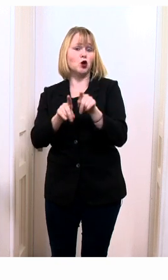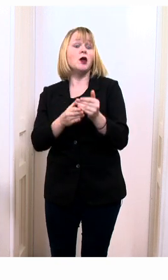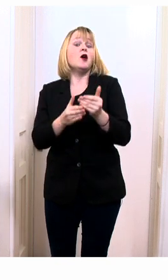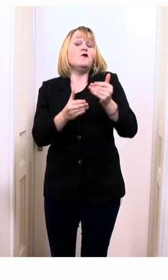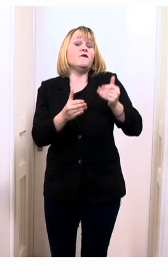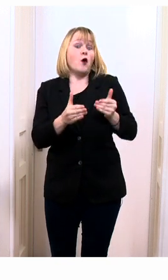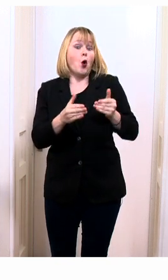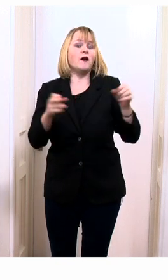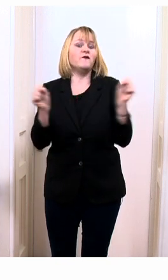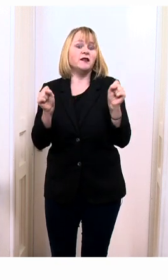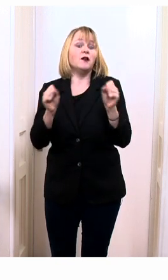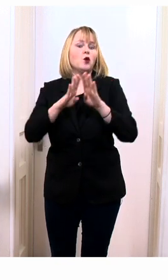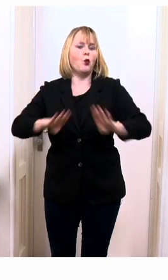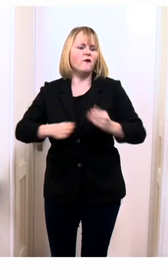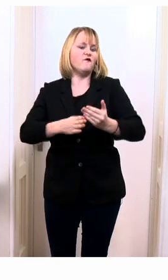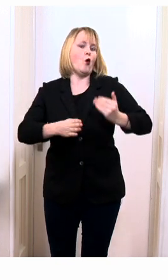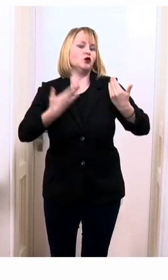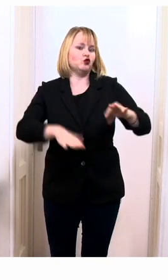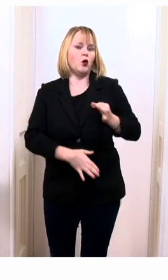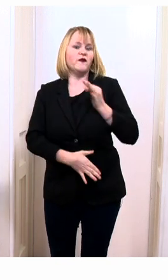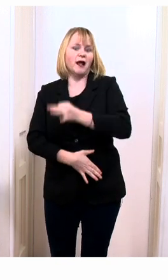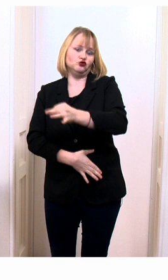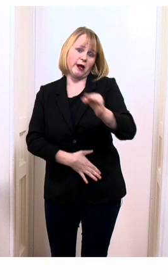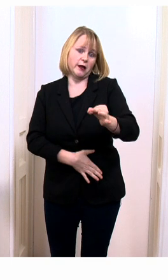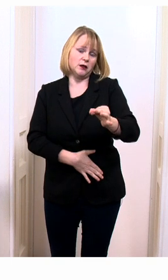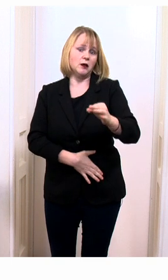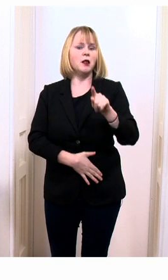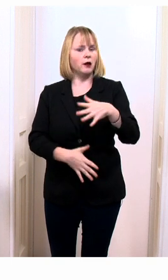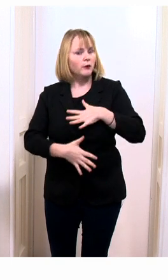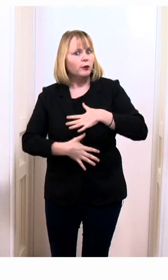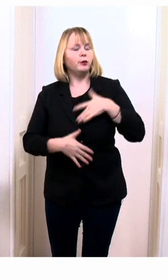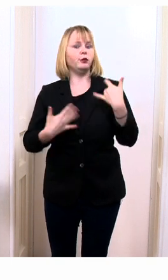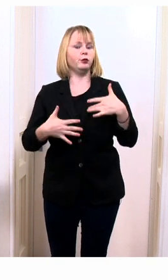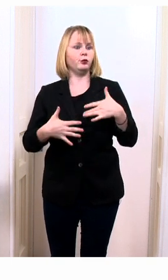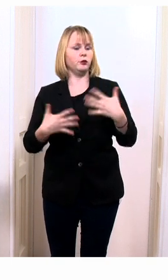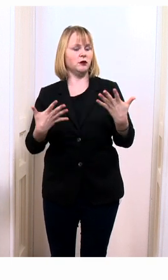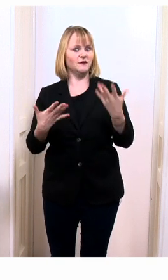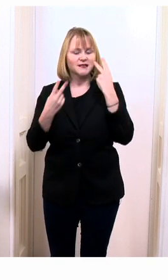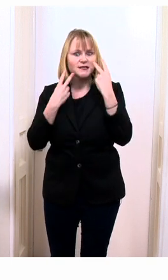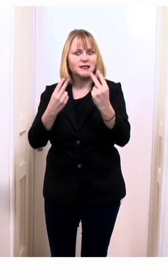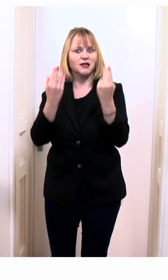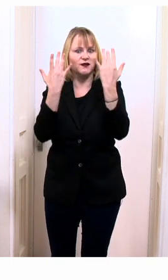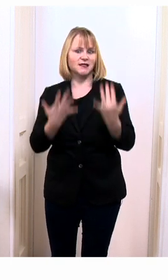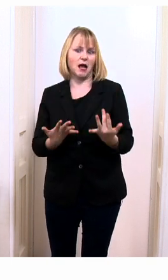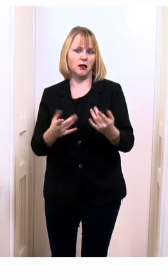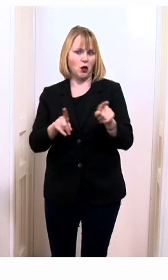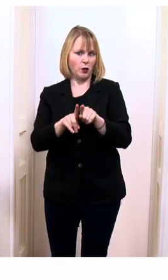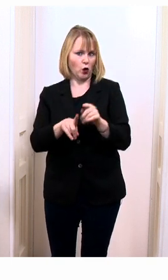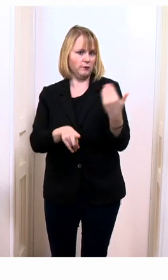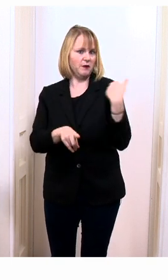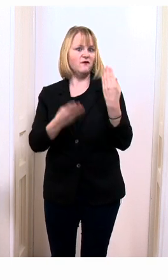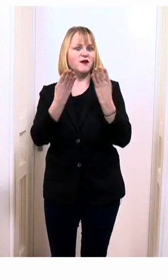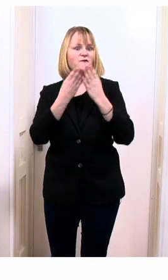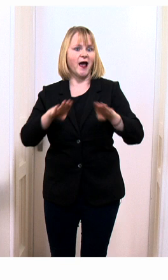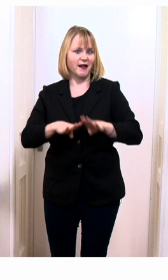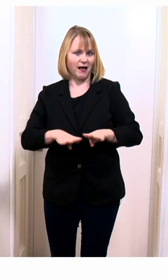der Winterruhe geschehen. Aber sie haben dennoch ein erschreckendes Maß aufgezeigt. An Weihnachten lag